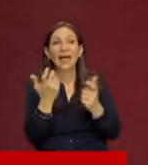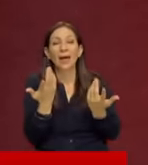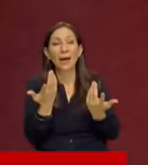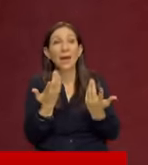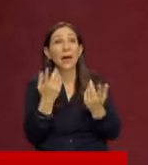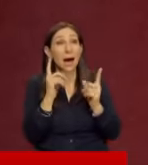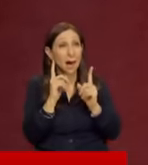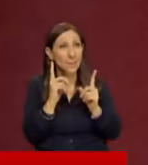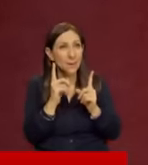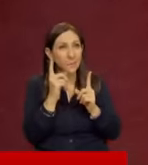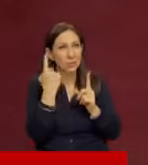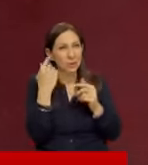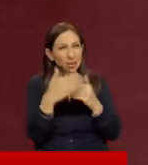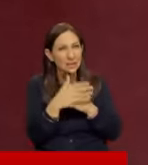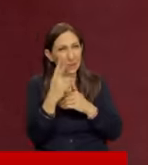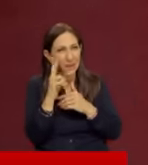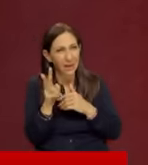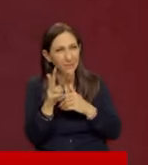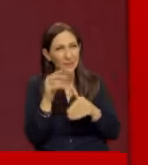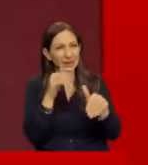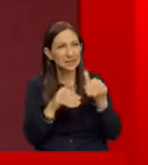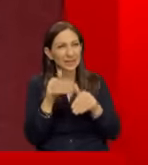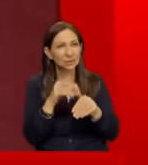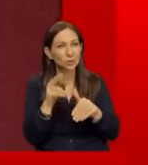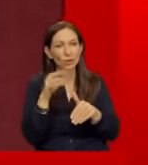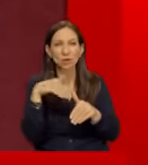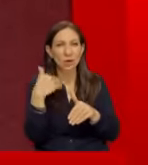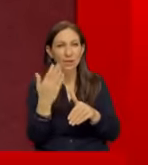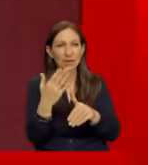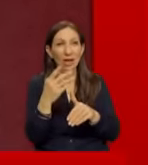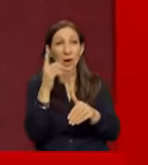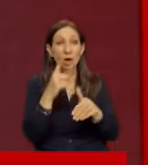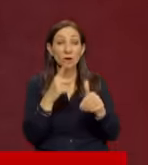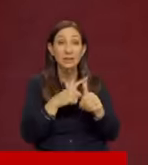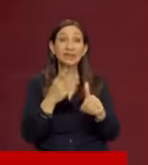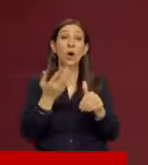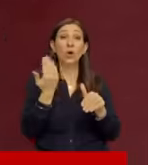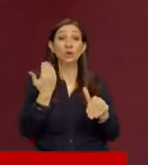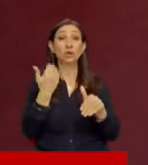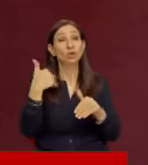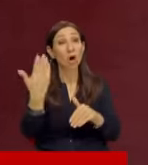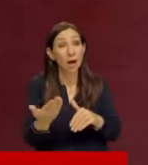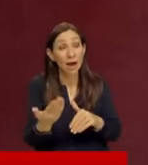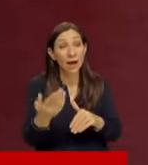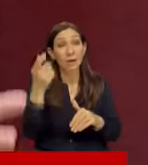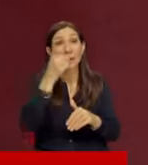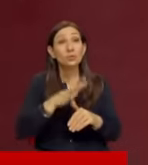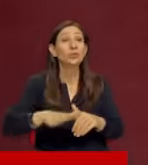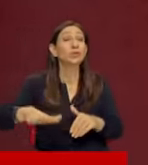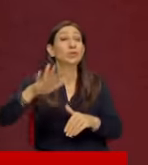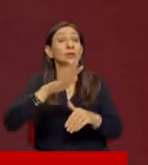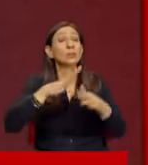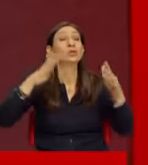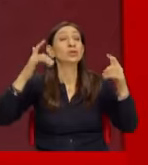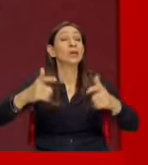bakacağız. Yalnız bir dün geceye dönelim. Seçimin sonrasında, öncesinde ve sonrasında Türkiye'de,